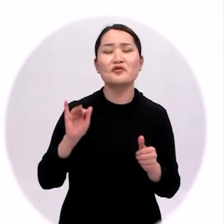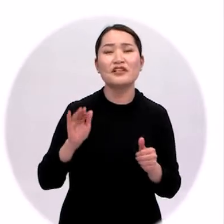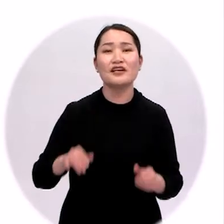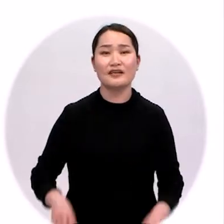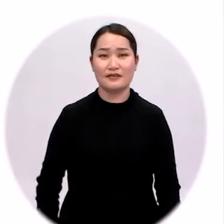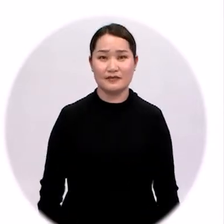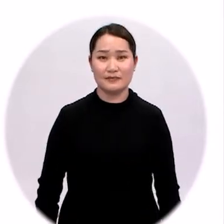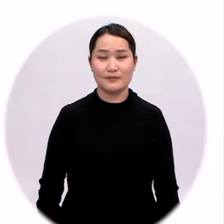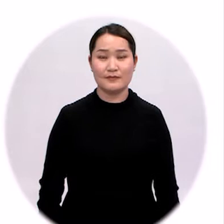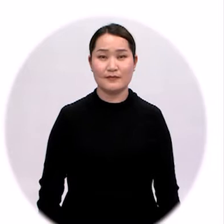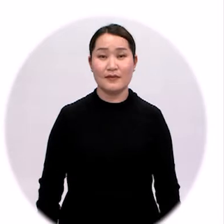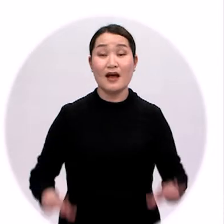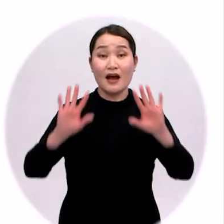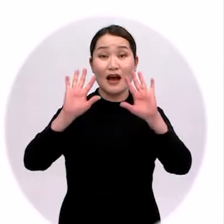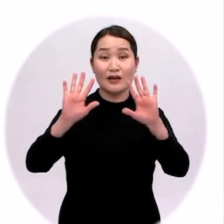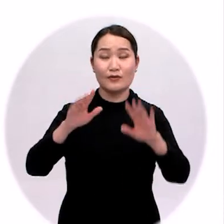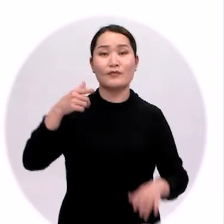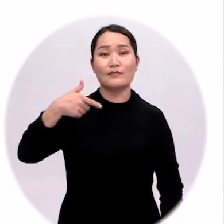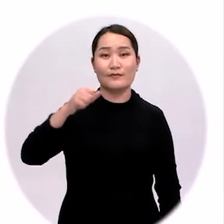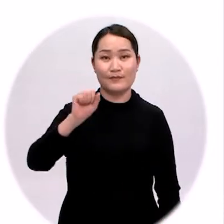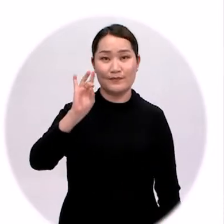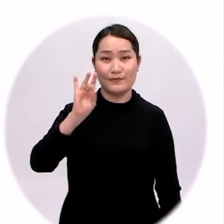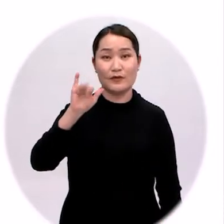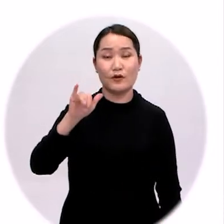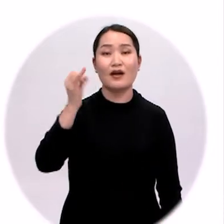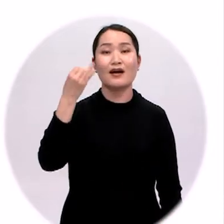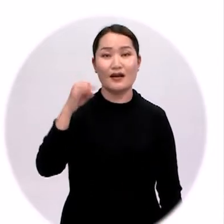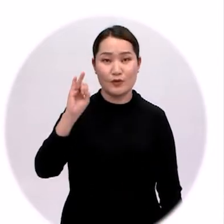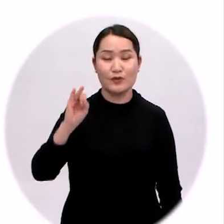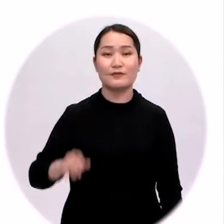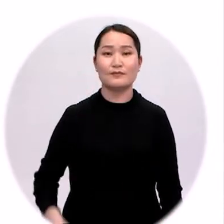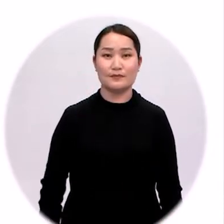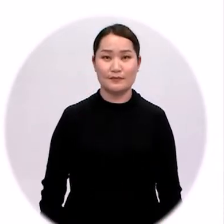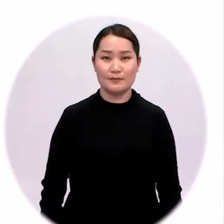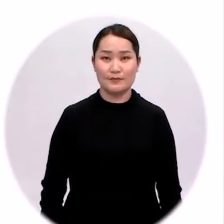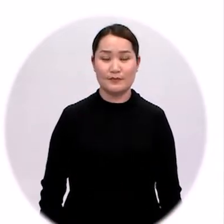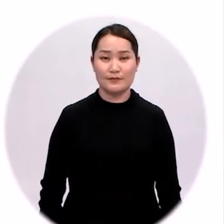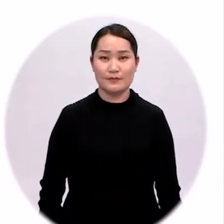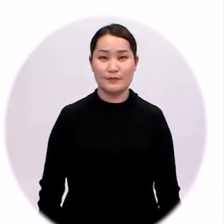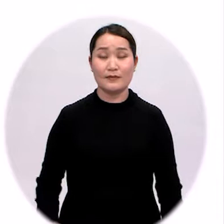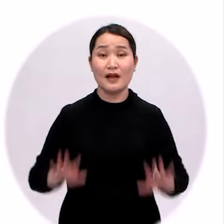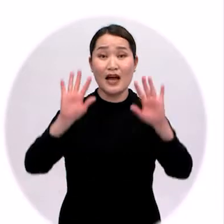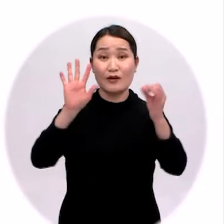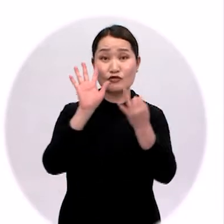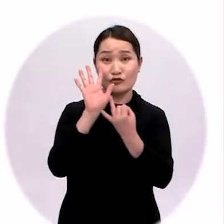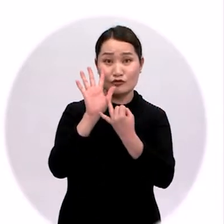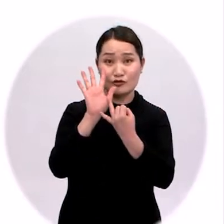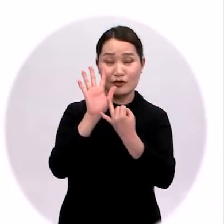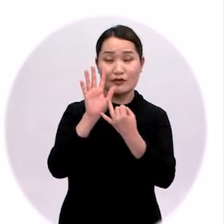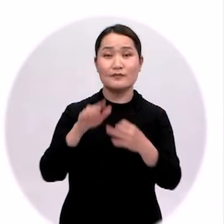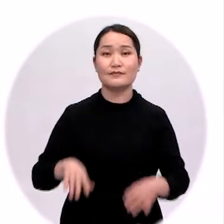13-ыг тэгвэл юу гэж унших вэ? 10 гаруй гэж хэлэх юм байна. За, сайн байна. Одоо 17-ыг харъя